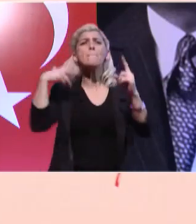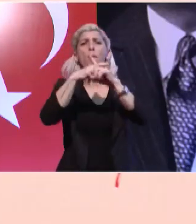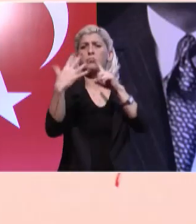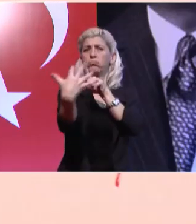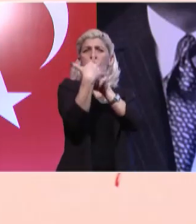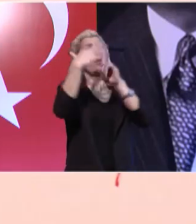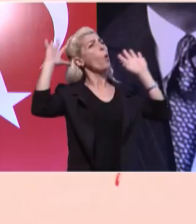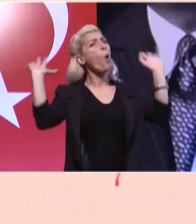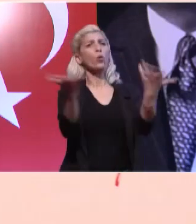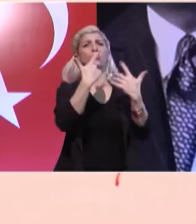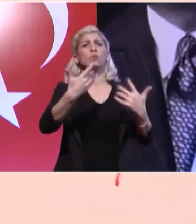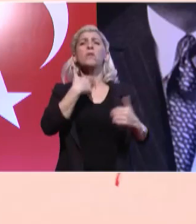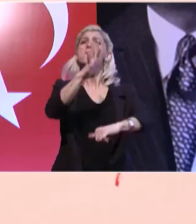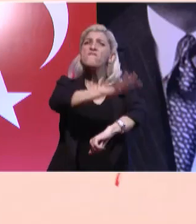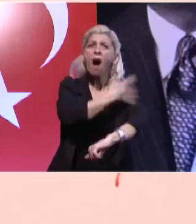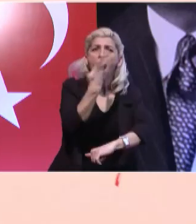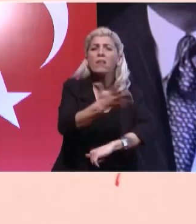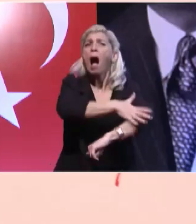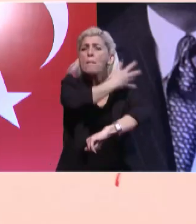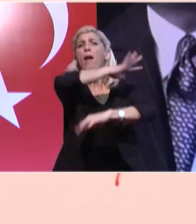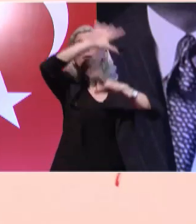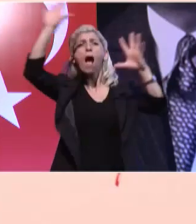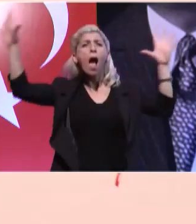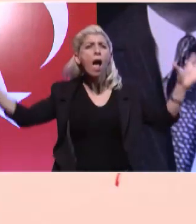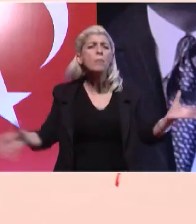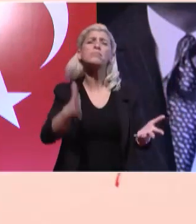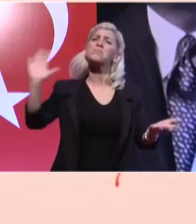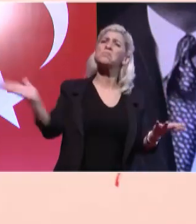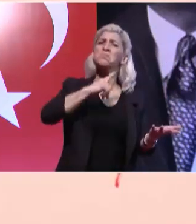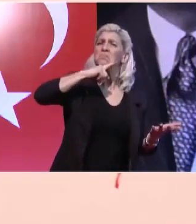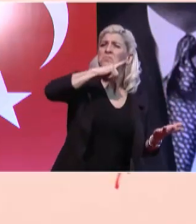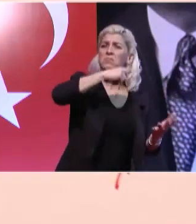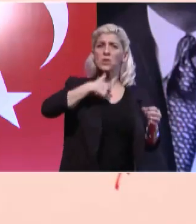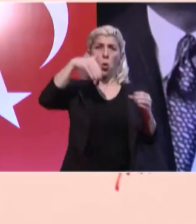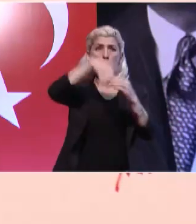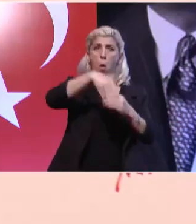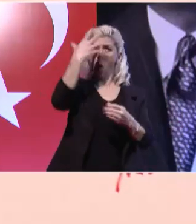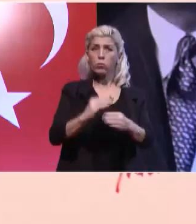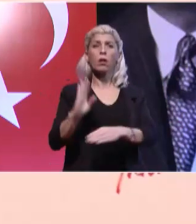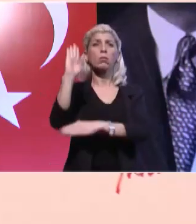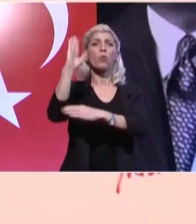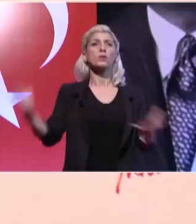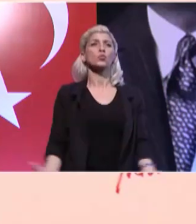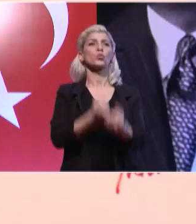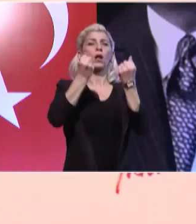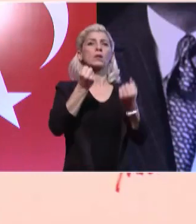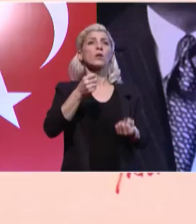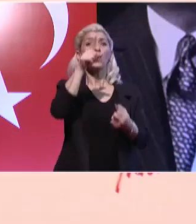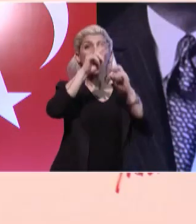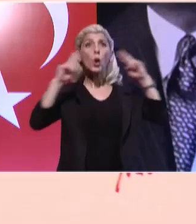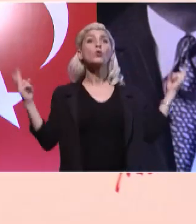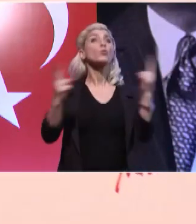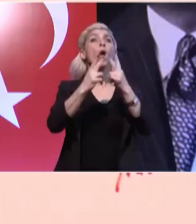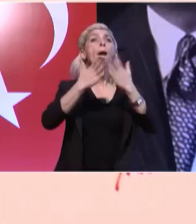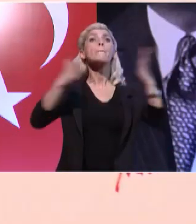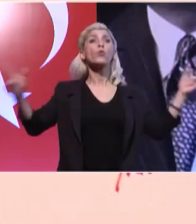rağmen, valilerine, kaymakamlarına rağmen sandığa gittik ve demokrasiyi kurtardık. Ve dünya